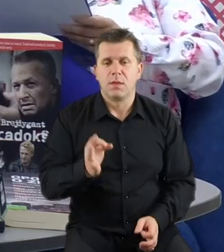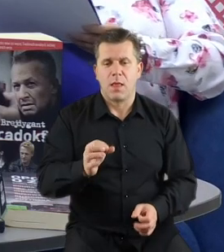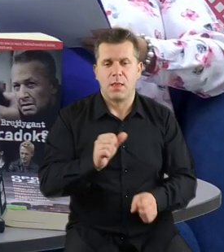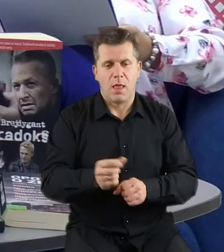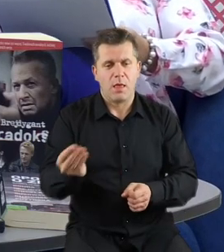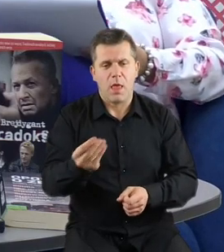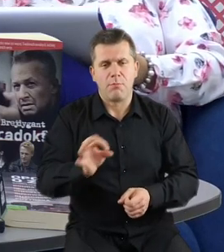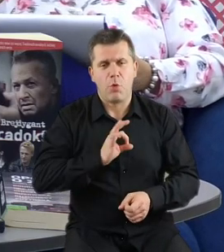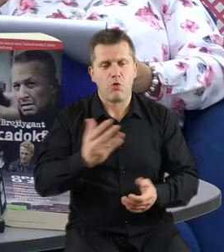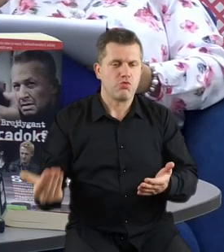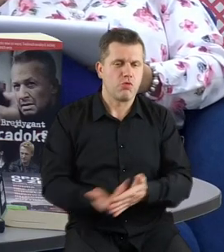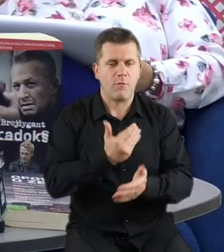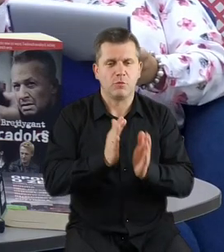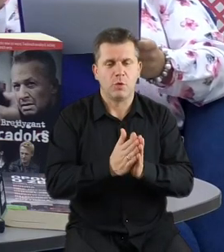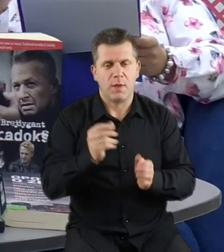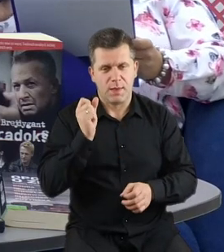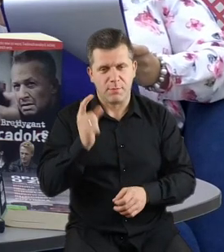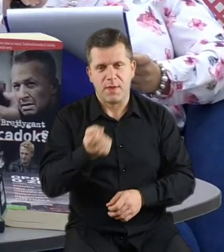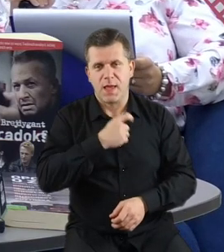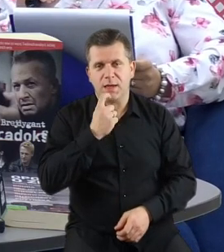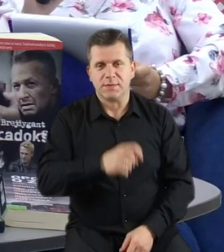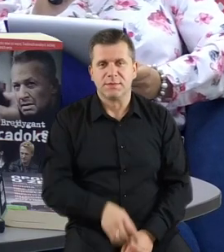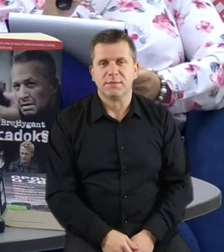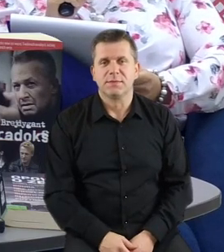Teraz się pojawiają w mojej jeszcze nowszej powieści. Jeszcze